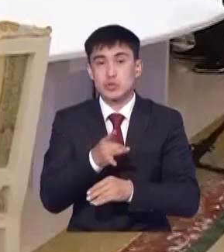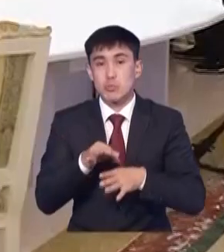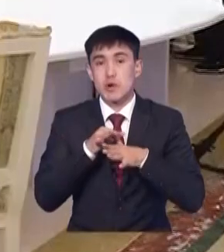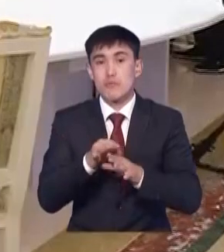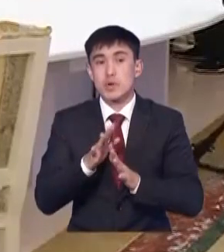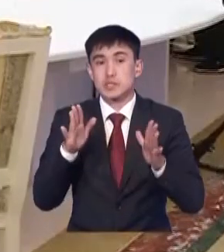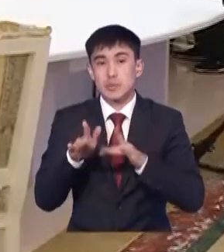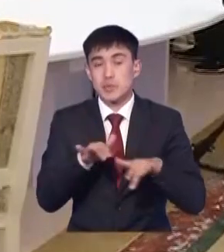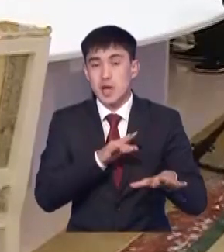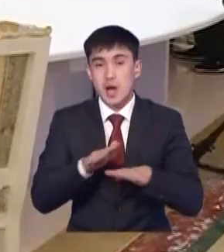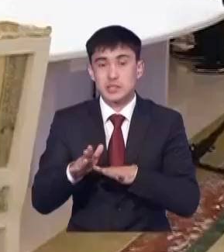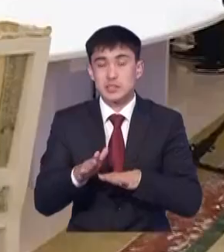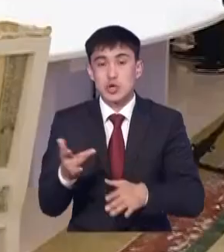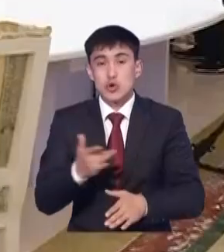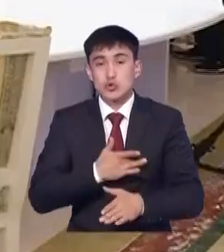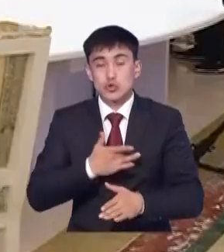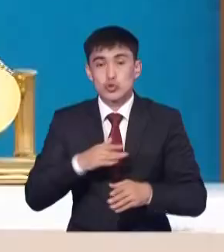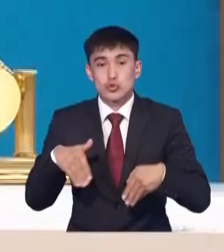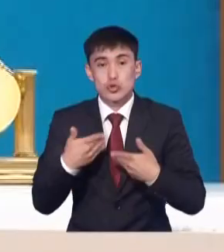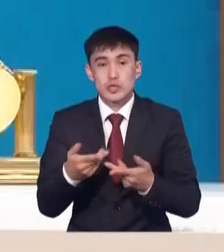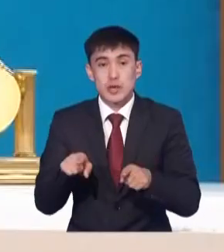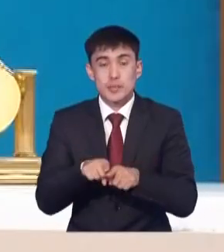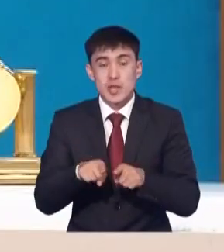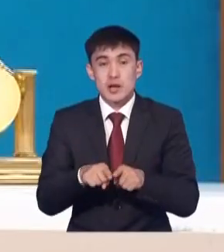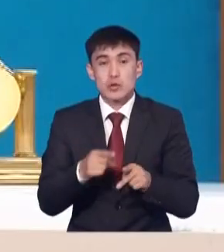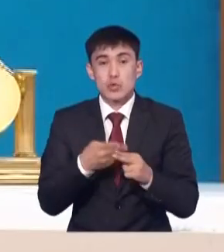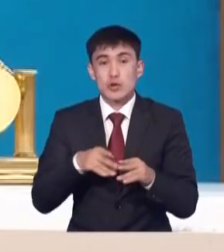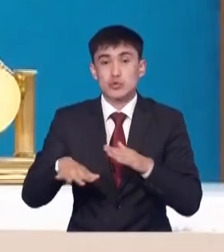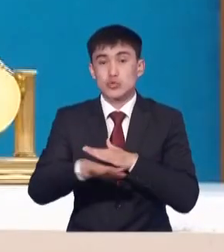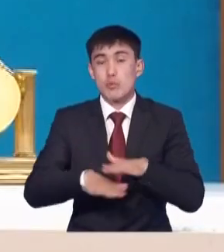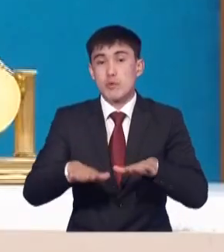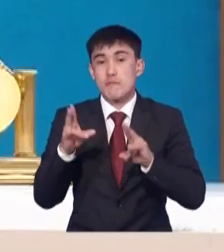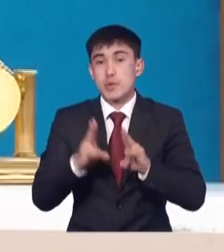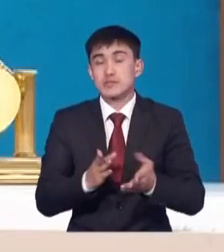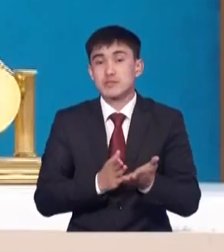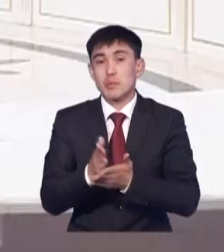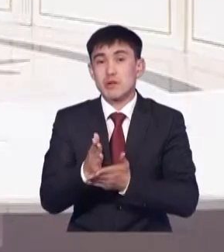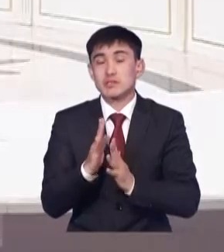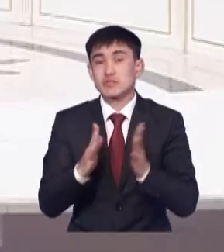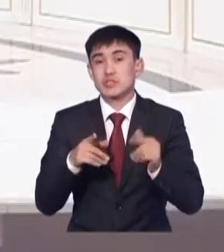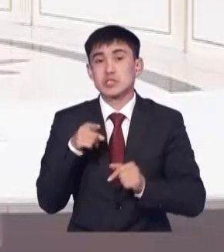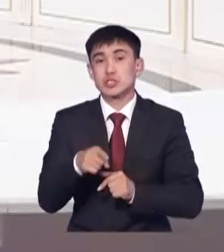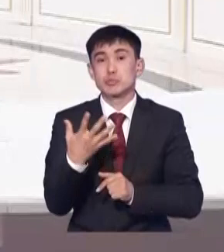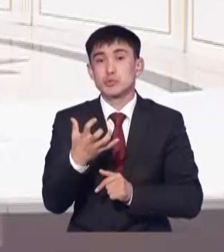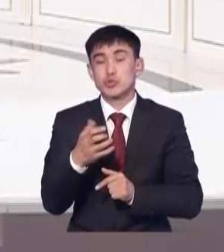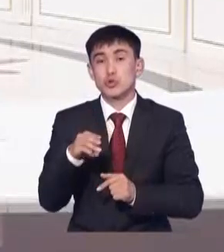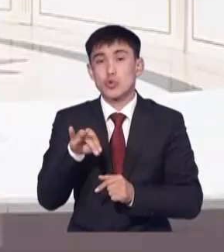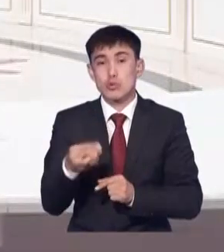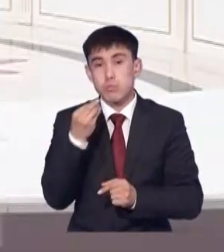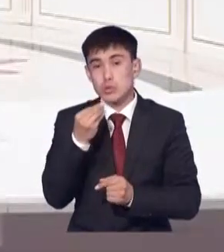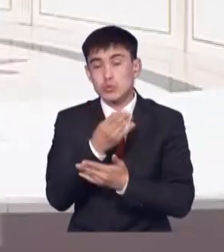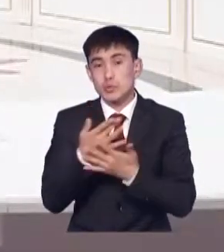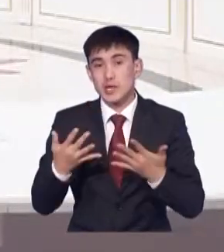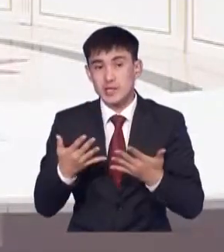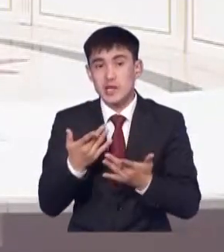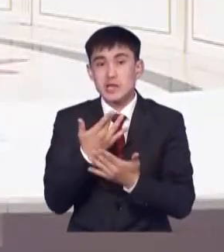Проводится масштабная акция «Жүректен-жүрекке», в рамках которой в зоны бедствия уже направлено свыше 1500 тонн продуктов